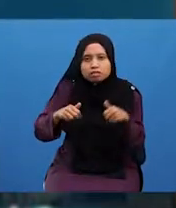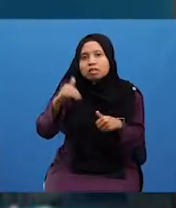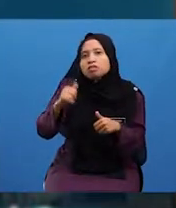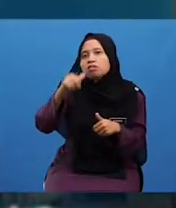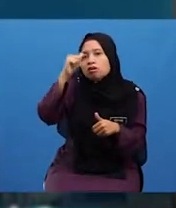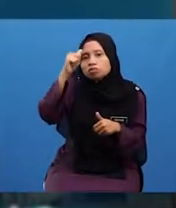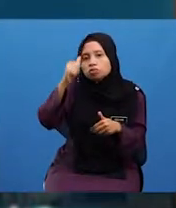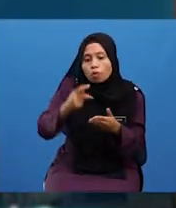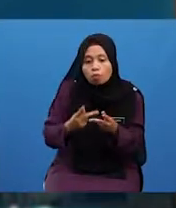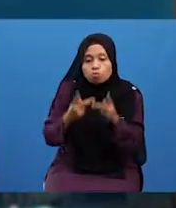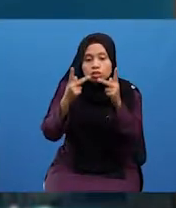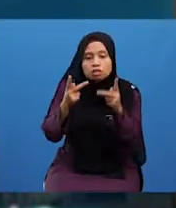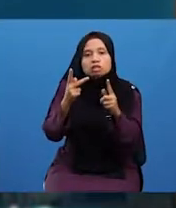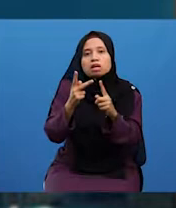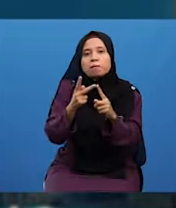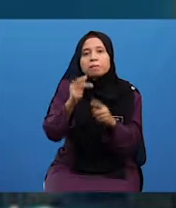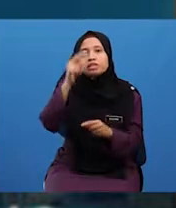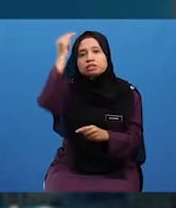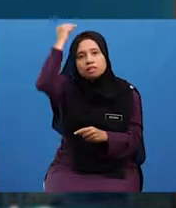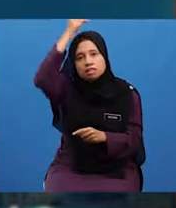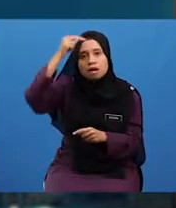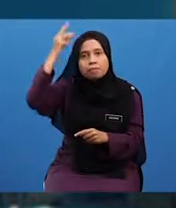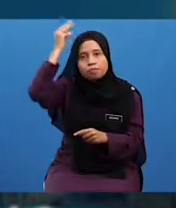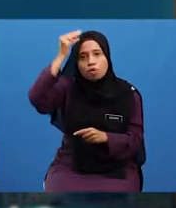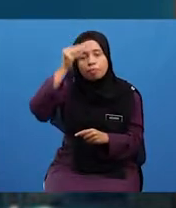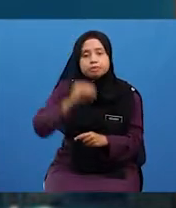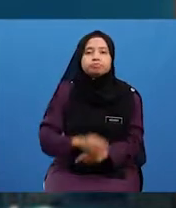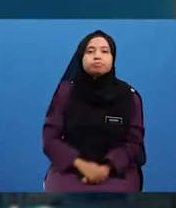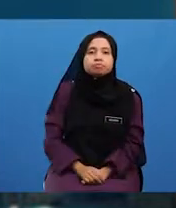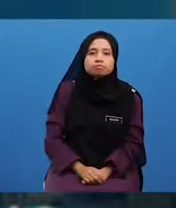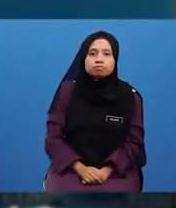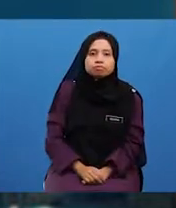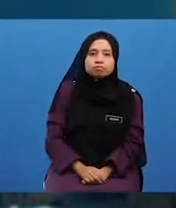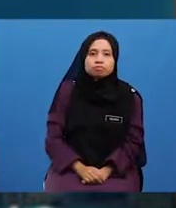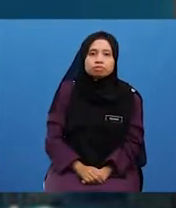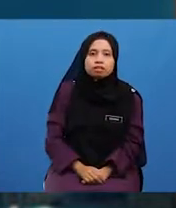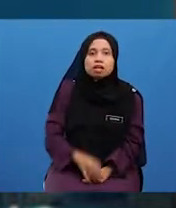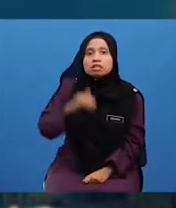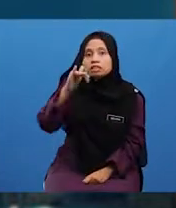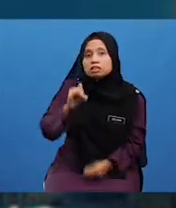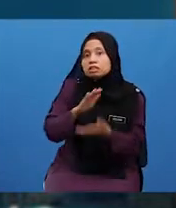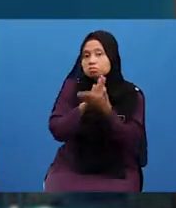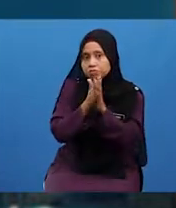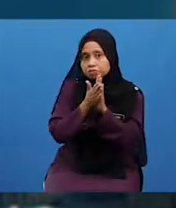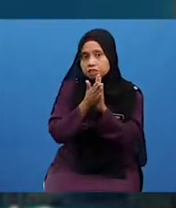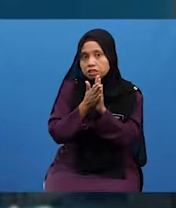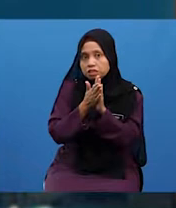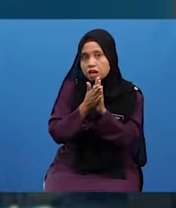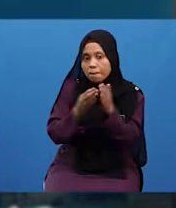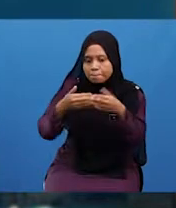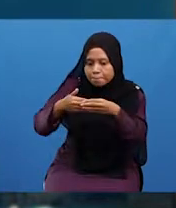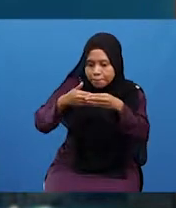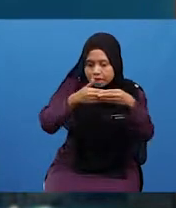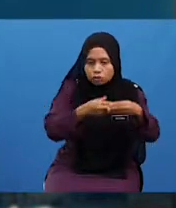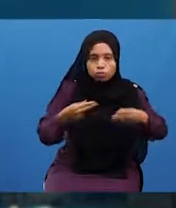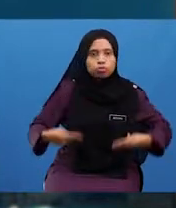Ta'ala kurniakan kepada Nabi Muhammad sallallahu alaihi wasallam yang menjadi panduan